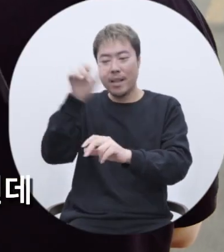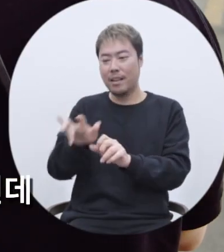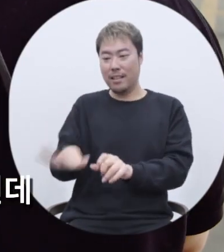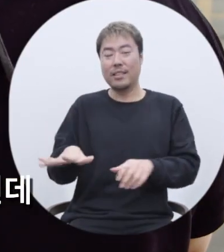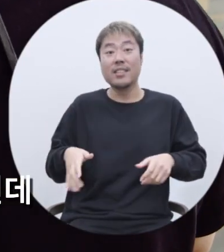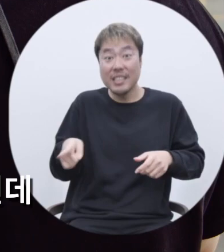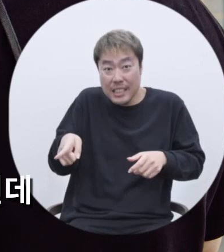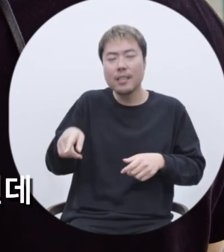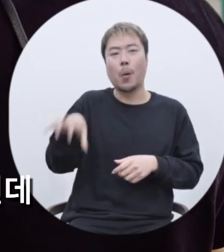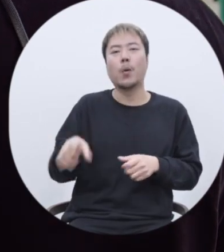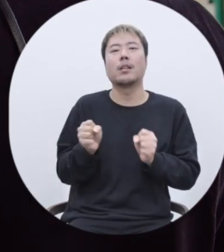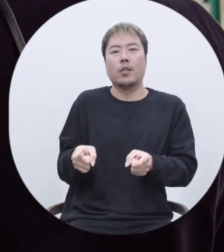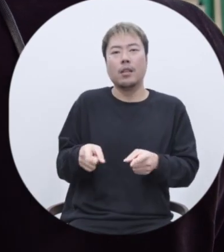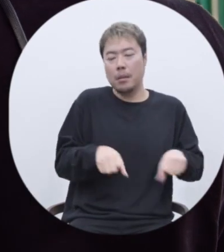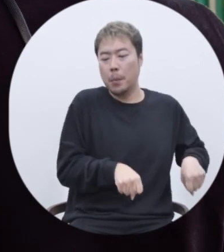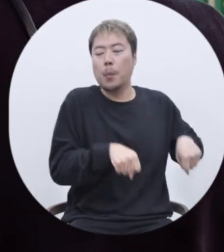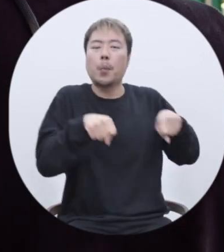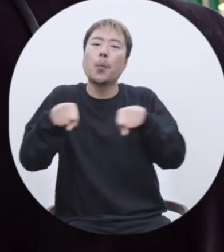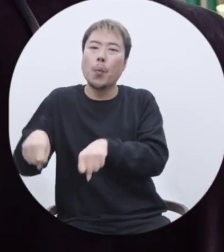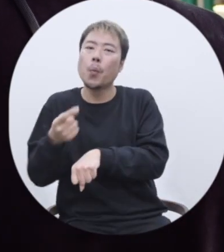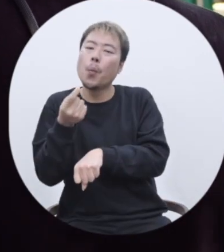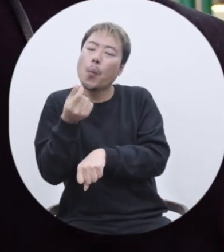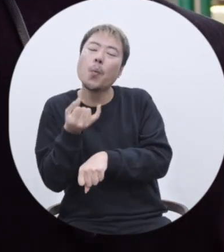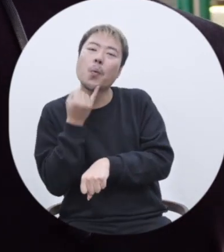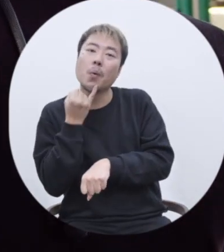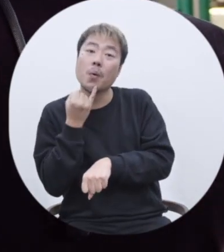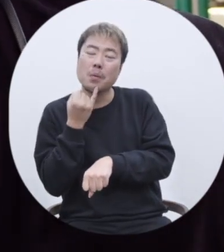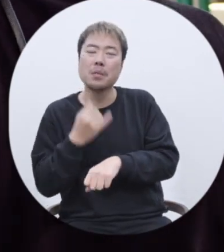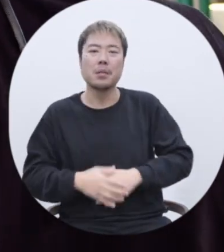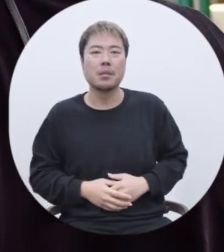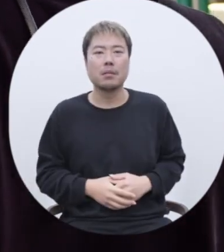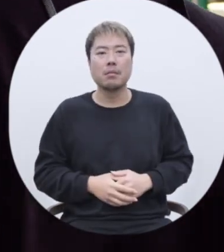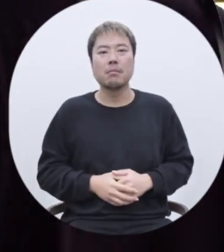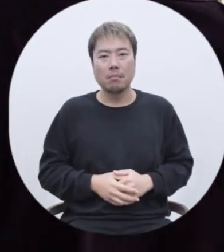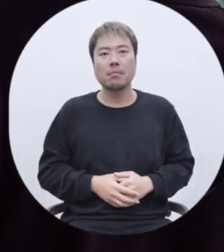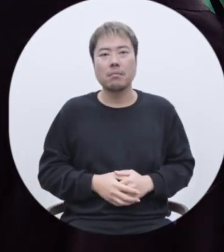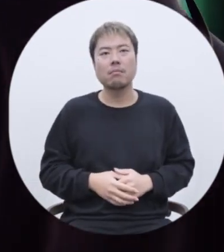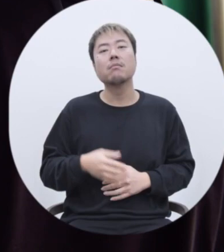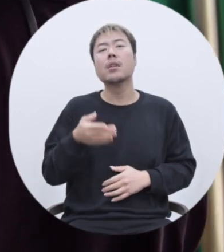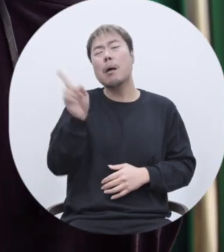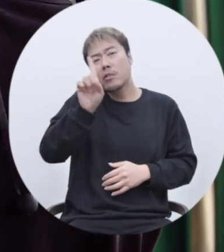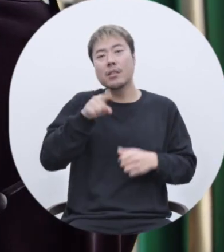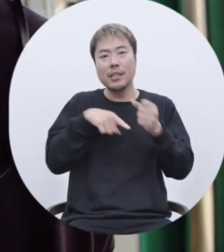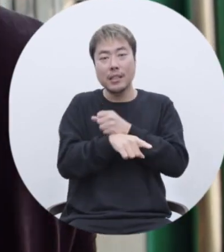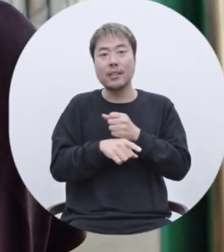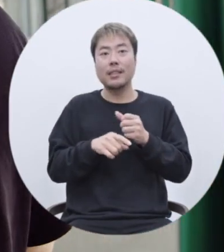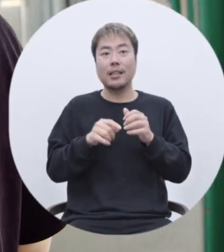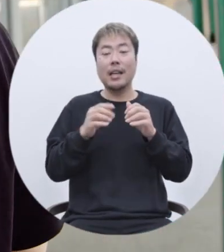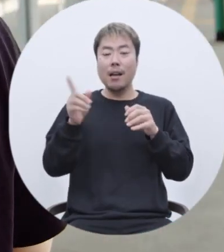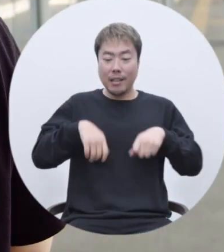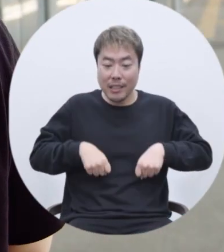있는 건데 그러면 이제 그쪽에는 괜찮긴 하죠. 그래도. 근데